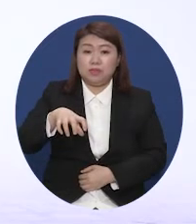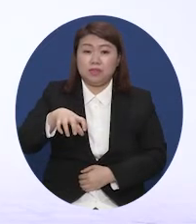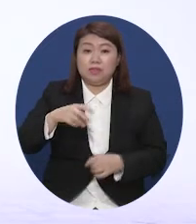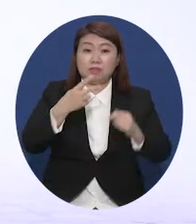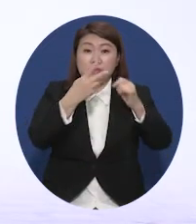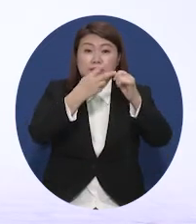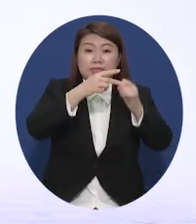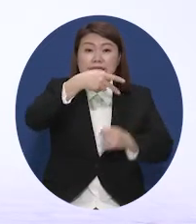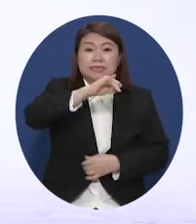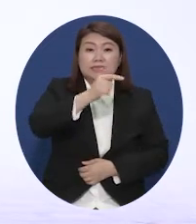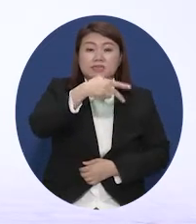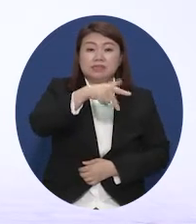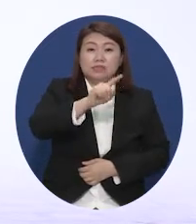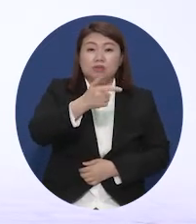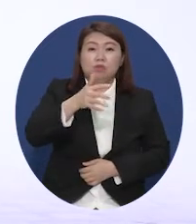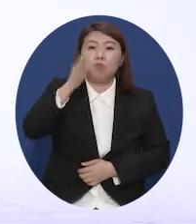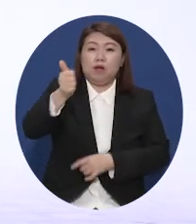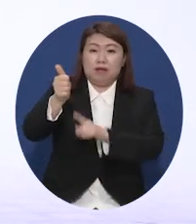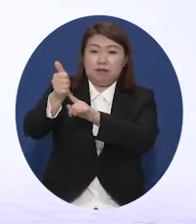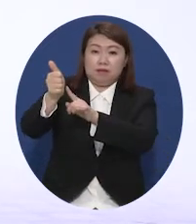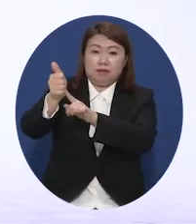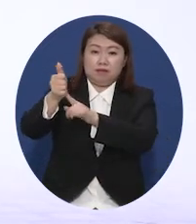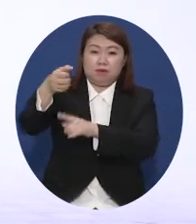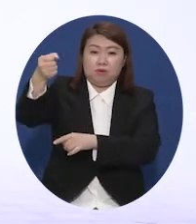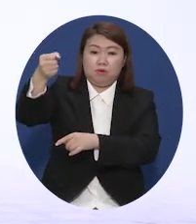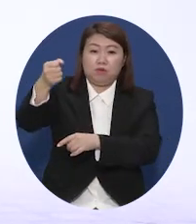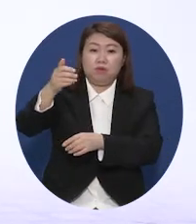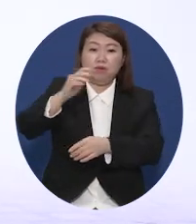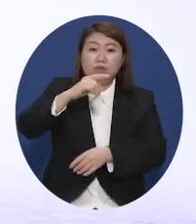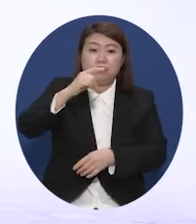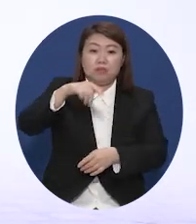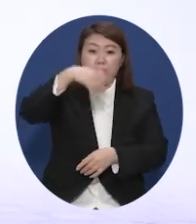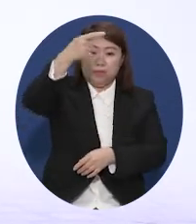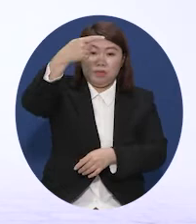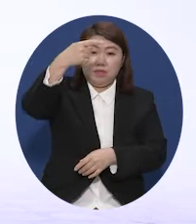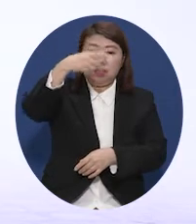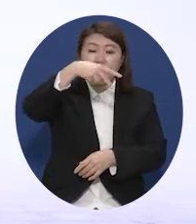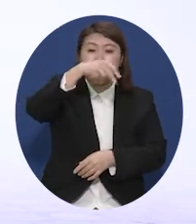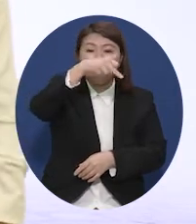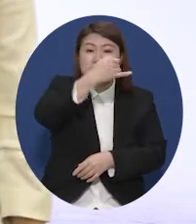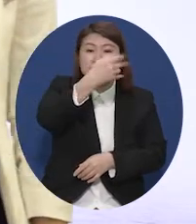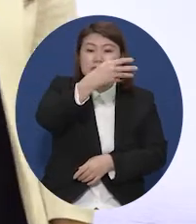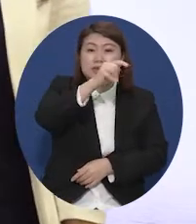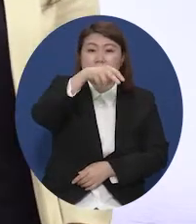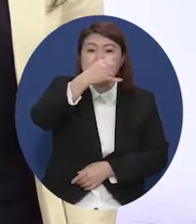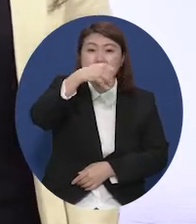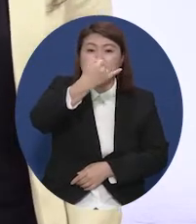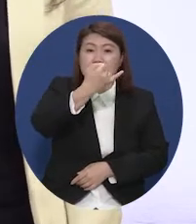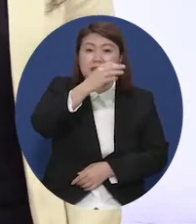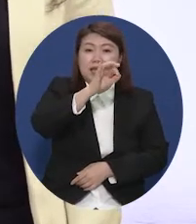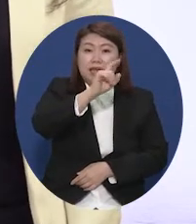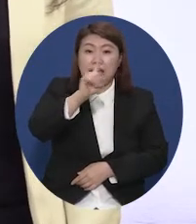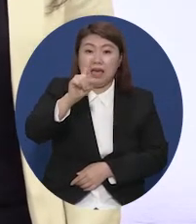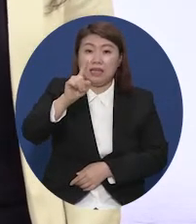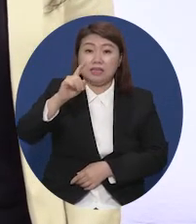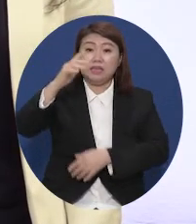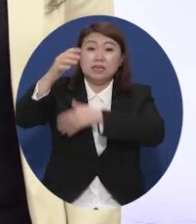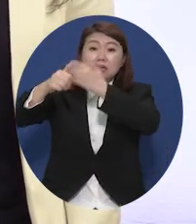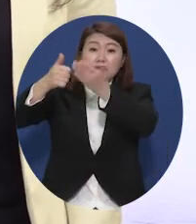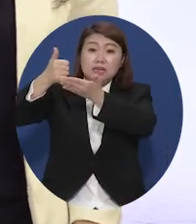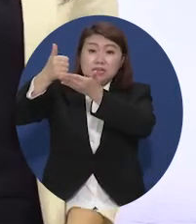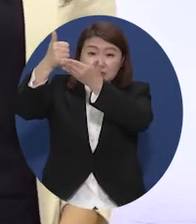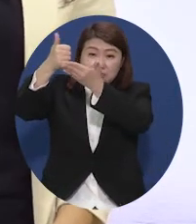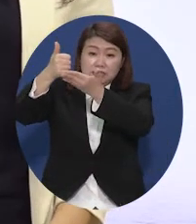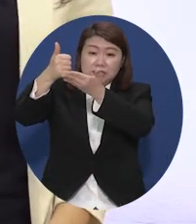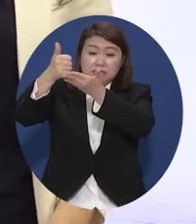그리고 이 신전은 왕의 공간이었습니다 그리고 신전 위의 크레스테리아에는 신의 모습이 부조되어